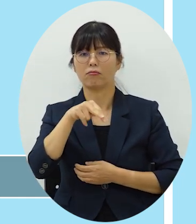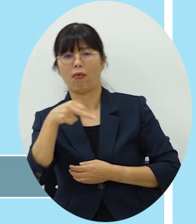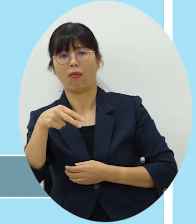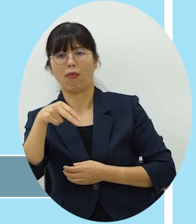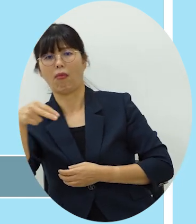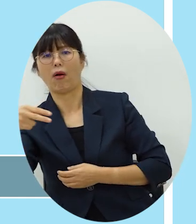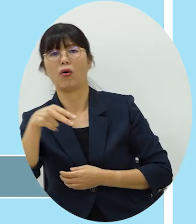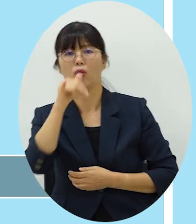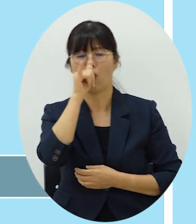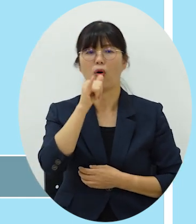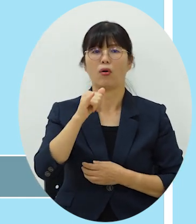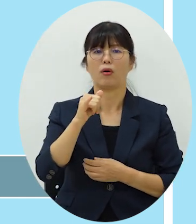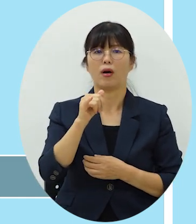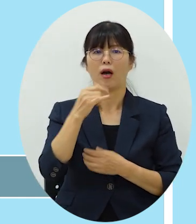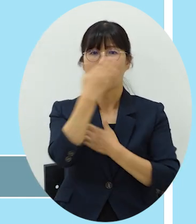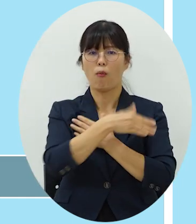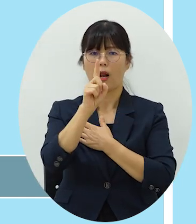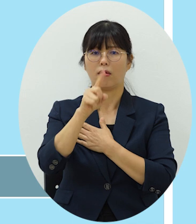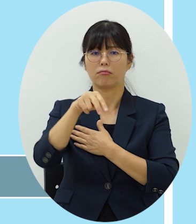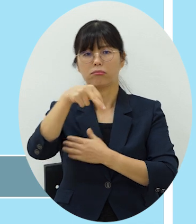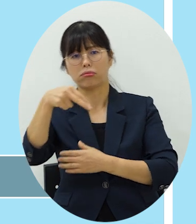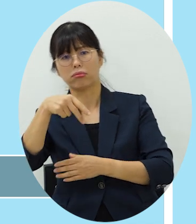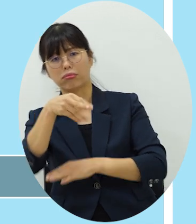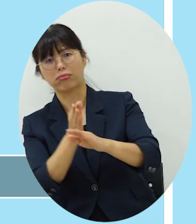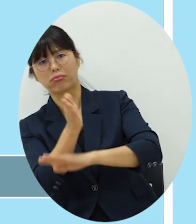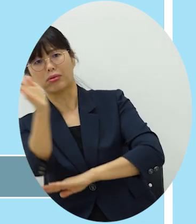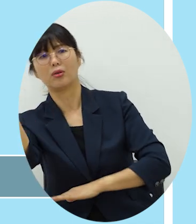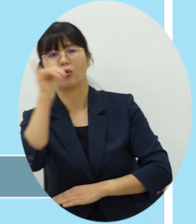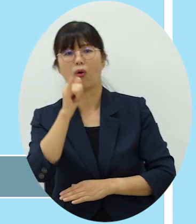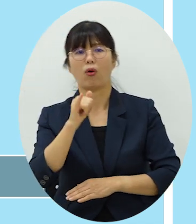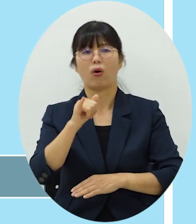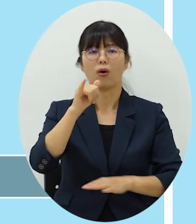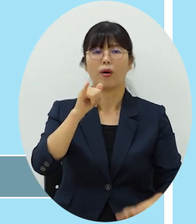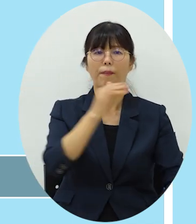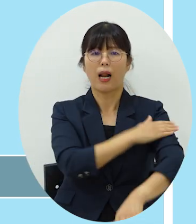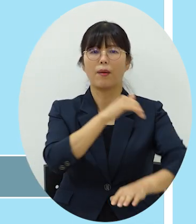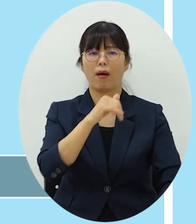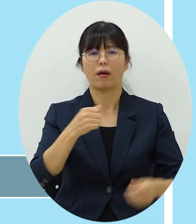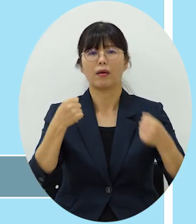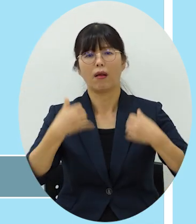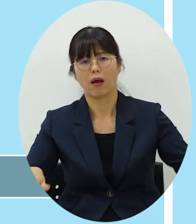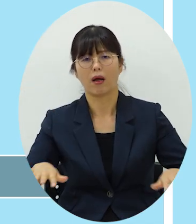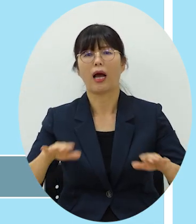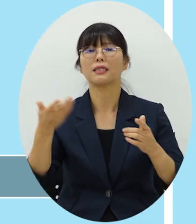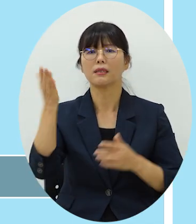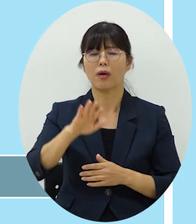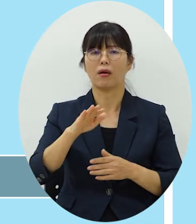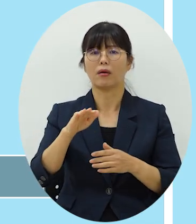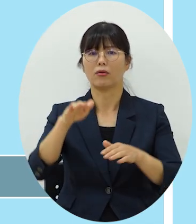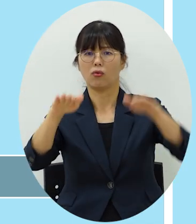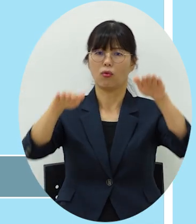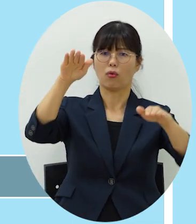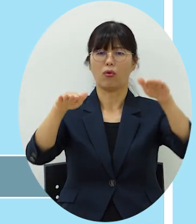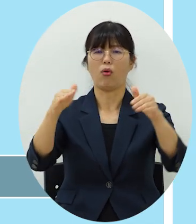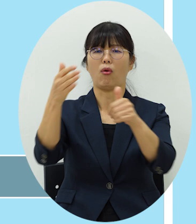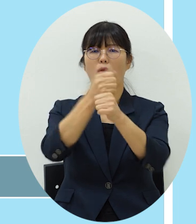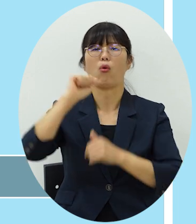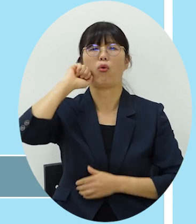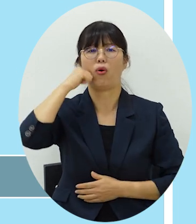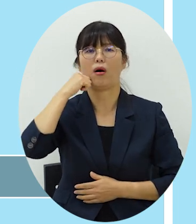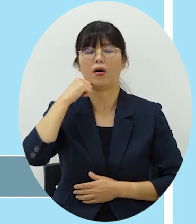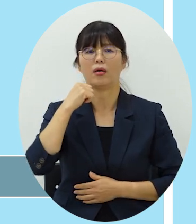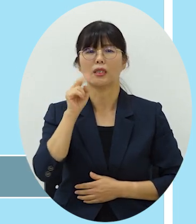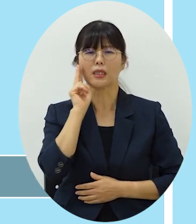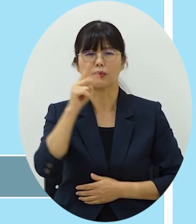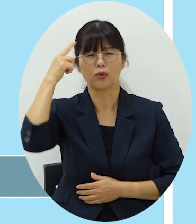걷지 못하고 몸이 한쪽으로 기울어집니다. 팔다리 힘이 빠진 것은 아니지만 균형을 잡기가 어렵습니다.